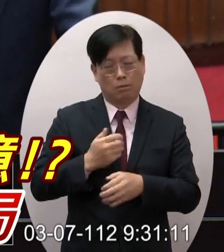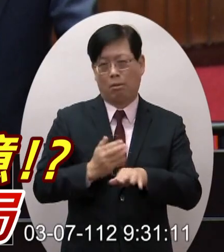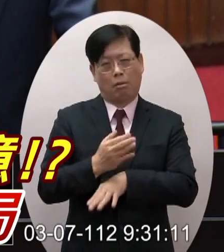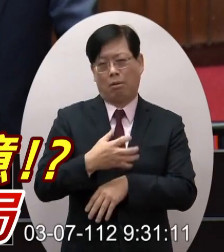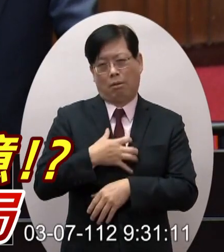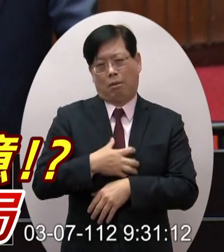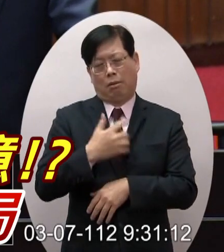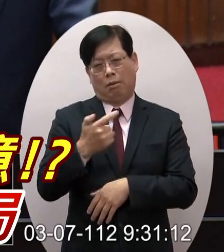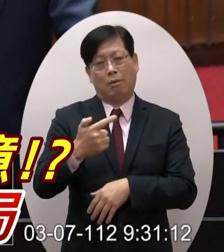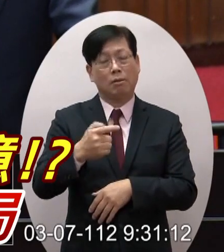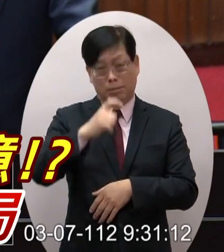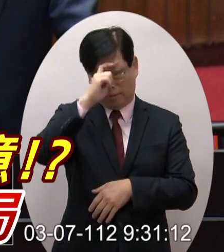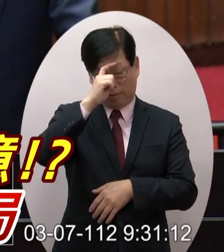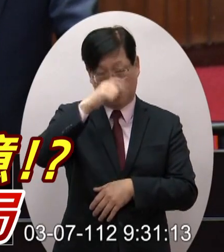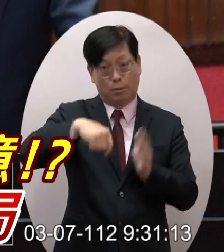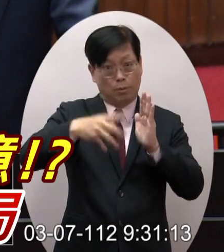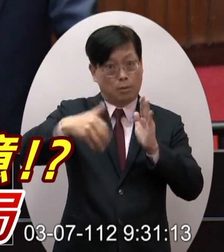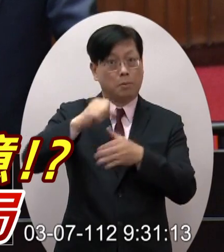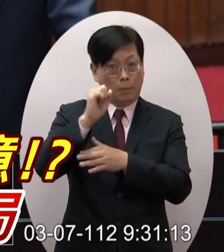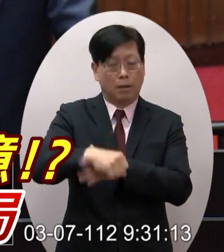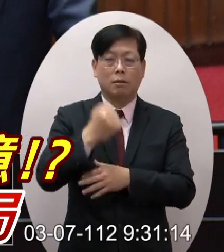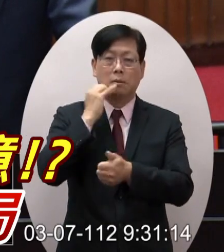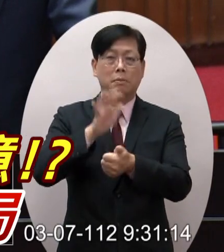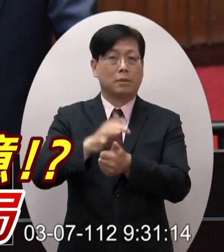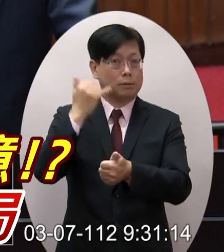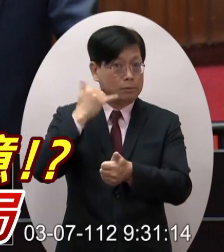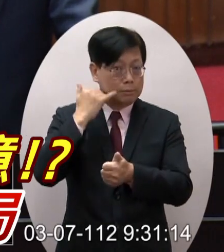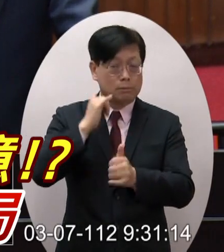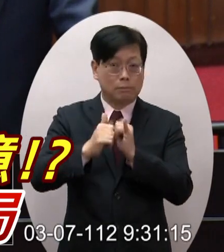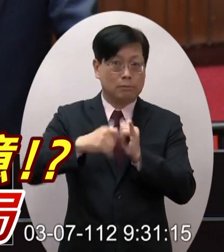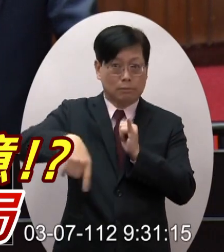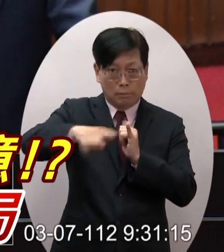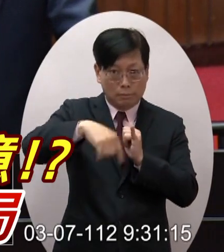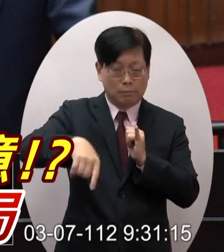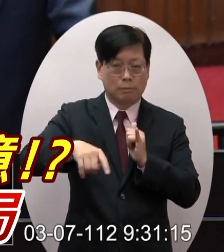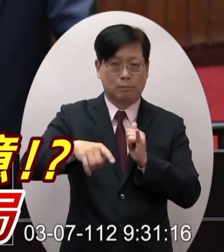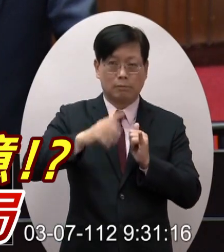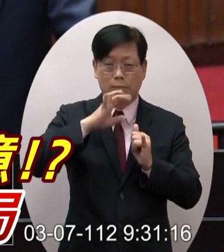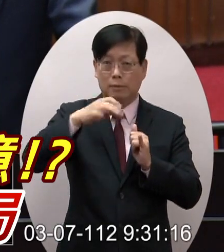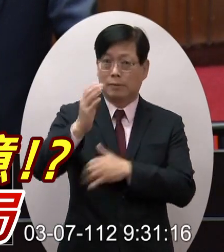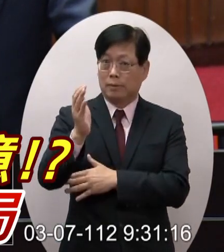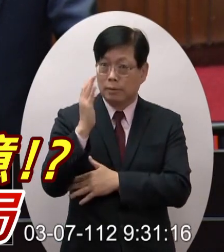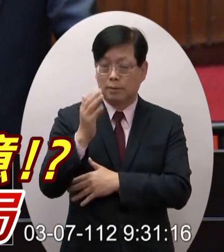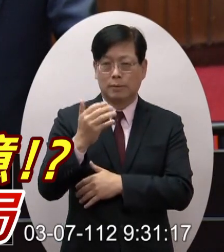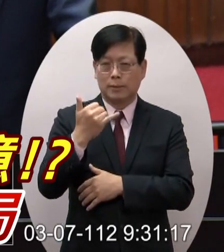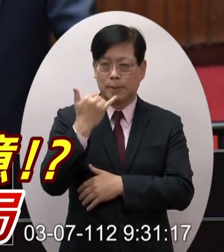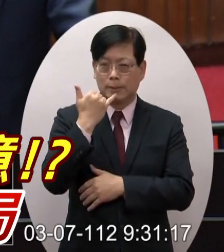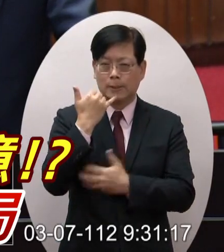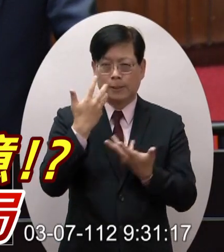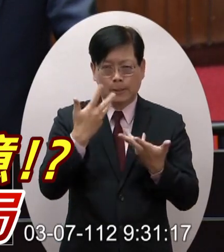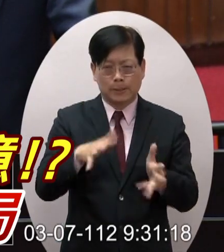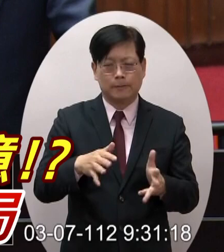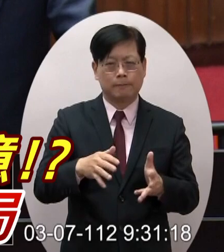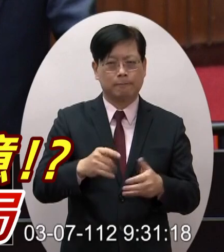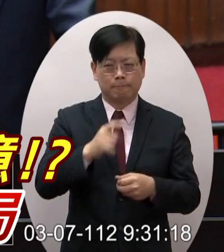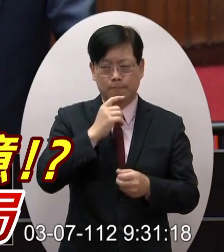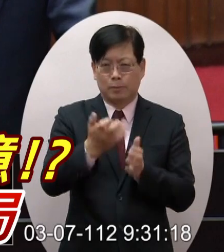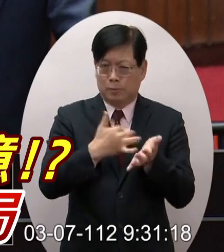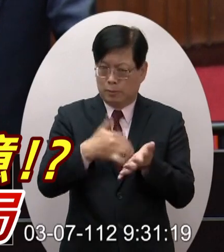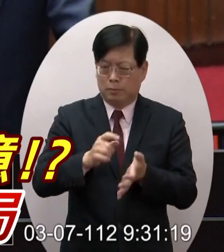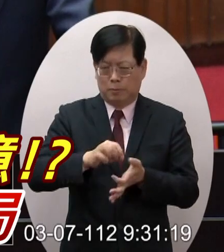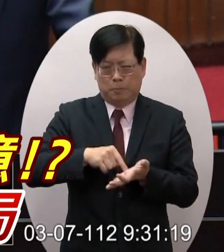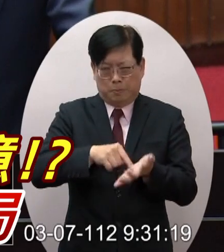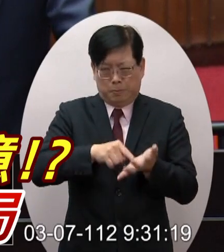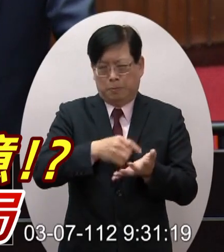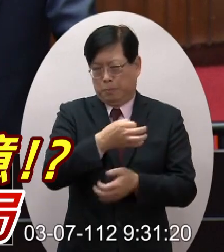了。我们希望院长在那边承诺，能够替基隆的乡亲跟基隆的地方政府来去做相关预算的一个